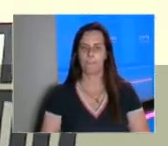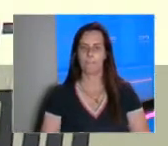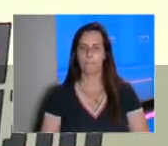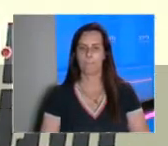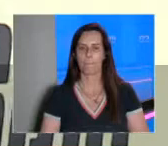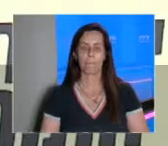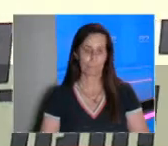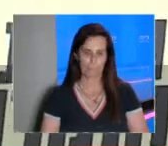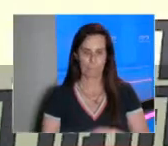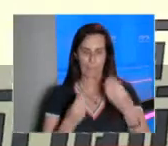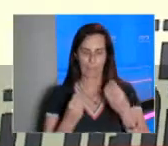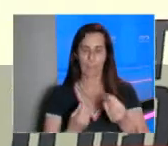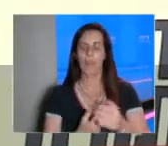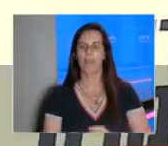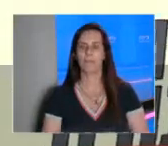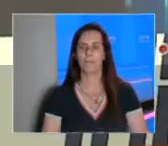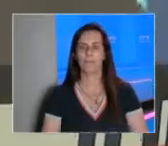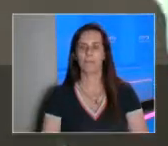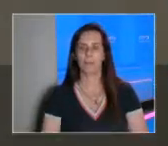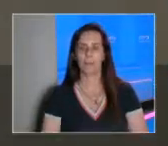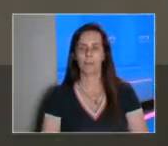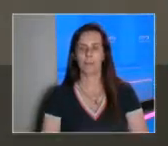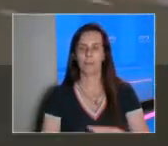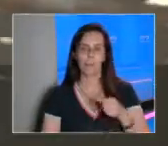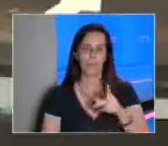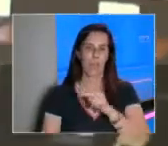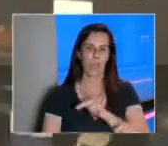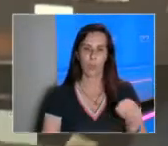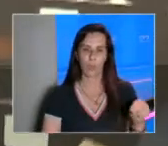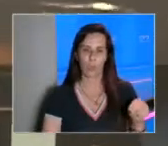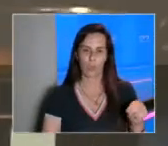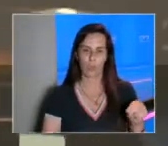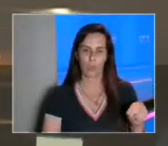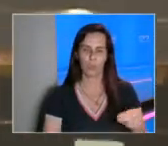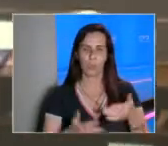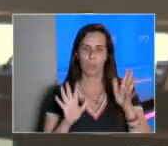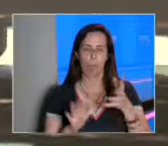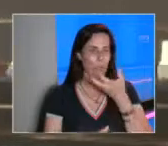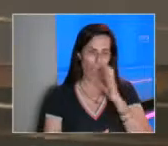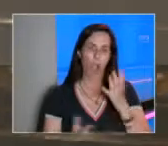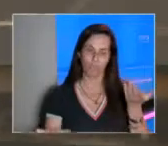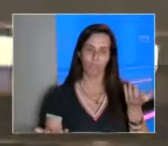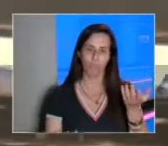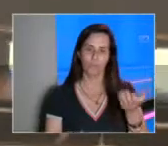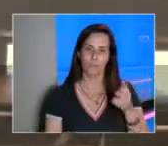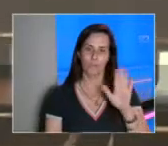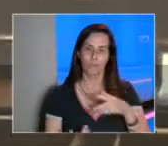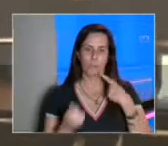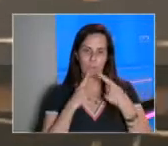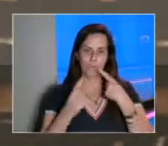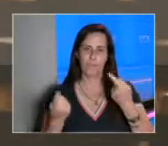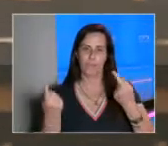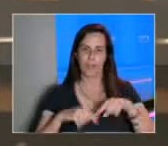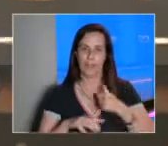אז תמר מיד תצטרף אלינו. כאמור, זה הנושא, נושא מאוד חם שעולה היום אל שולחן